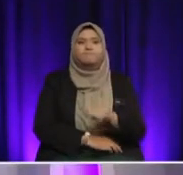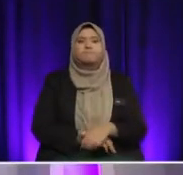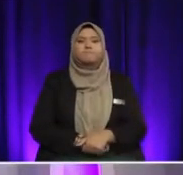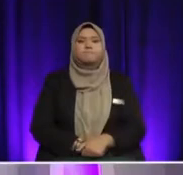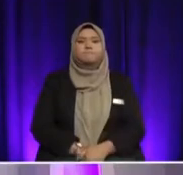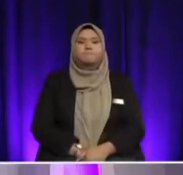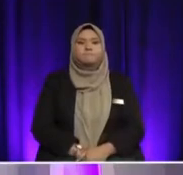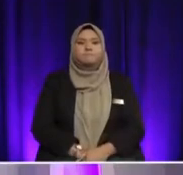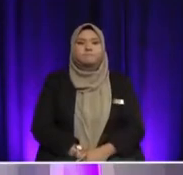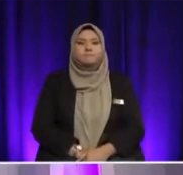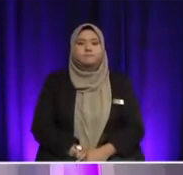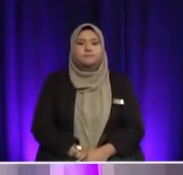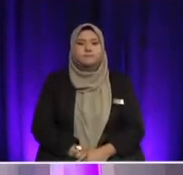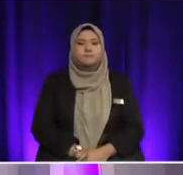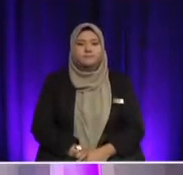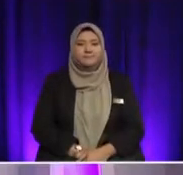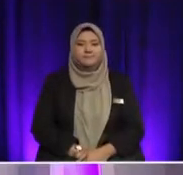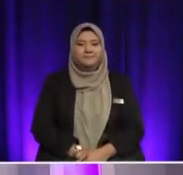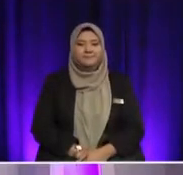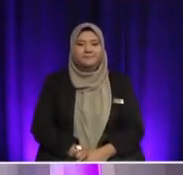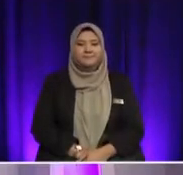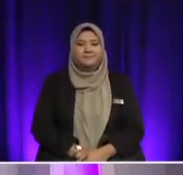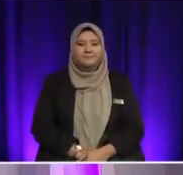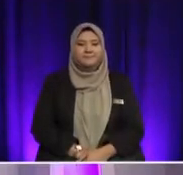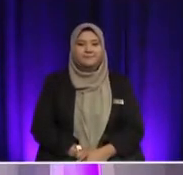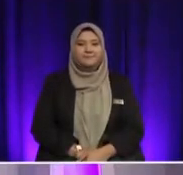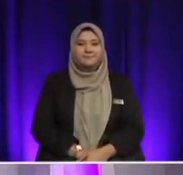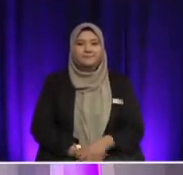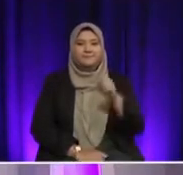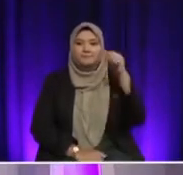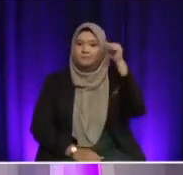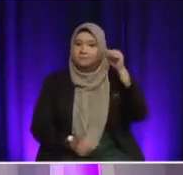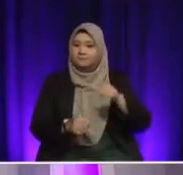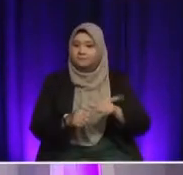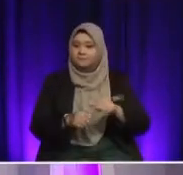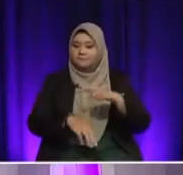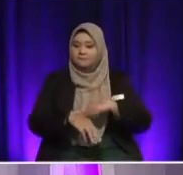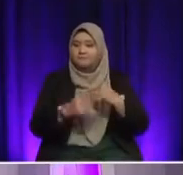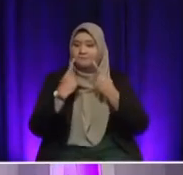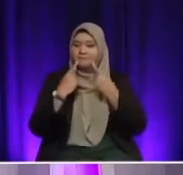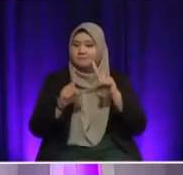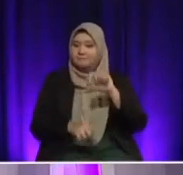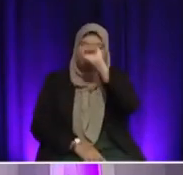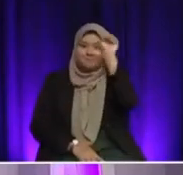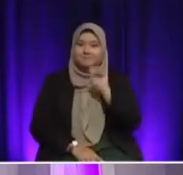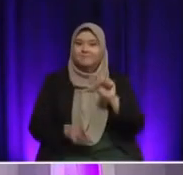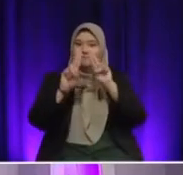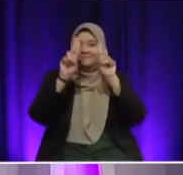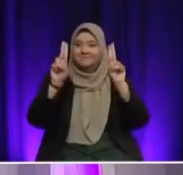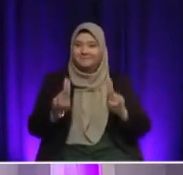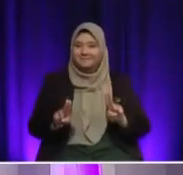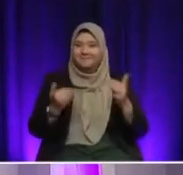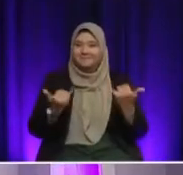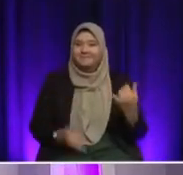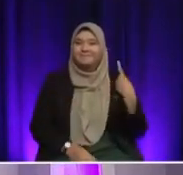contoh yang ditunjukkan ini keluar ketika peperiksaan kelak. Cikgu, kita nak berhenti rehat seketika. Yang di rumah jangan ke mana-mana. Kita rehat seketika,